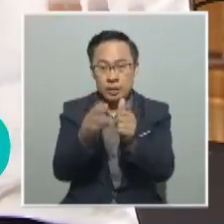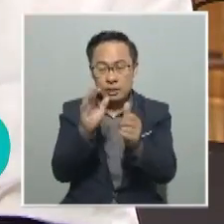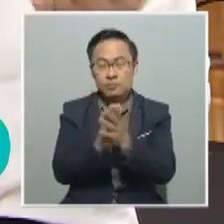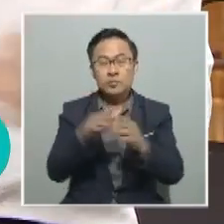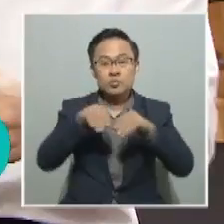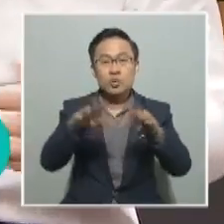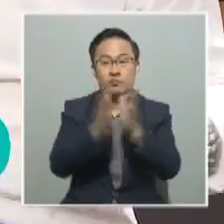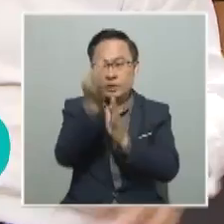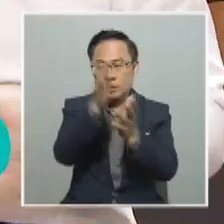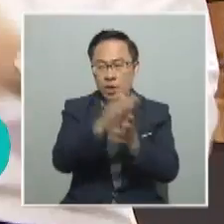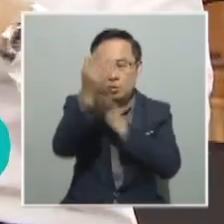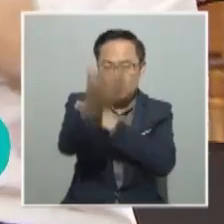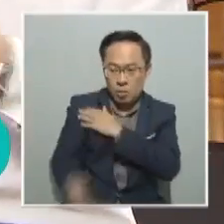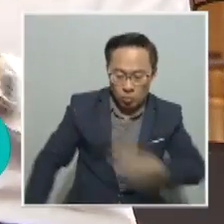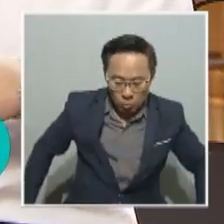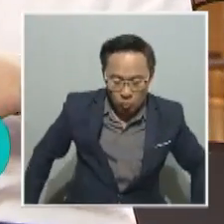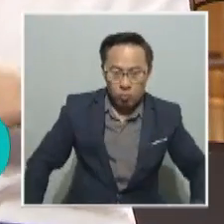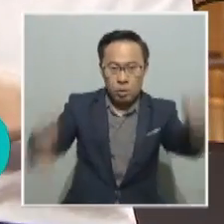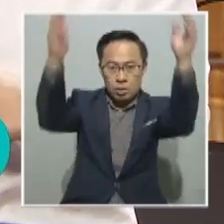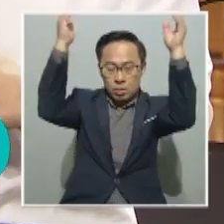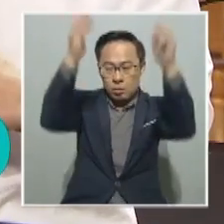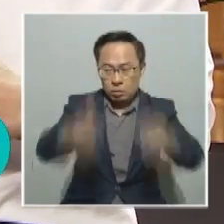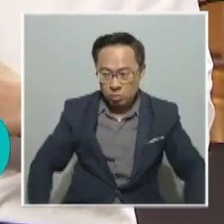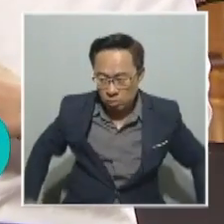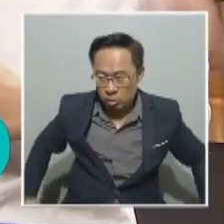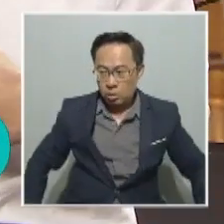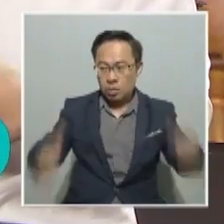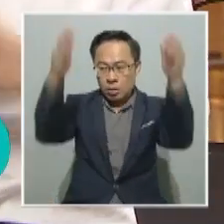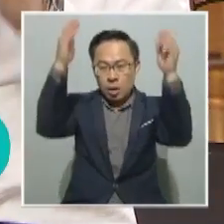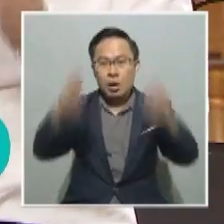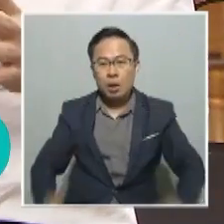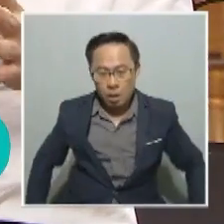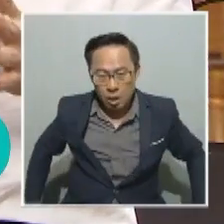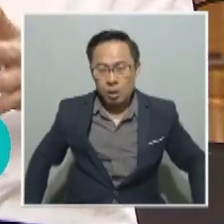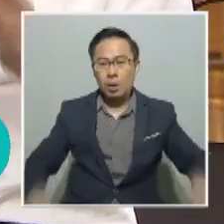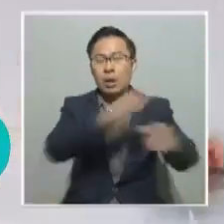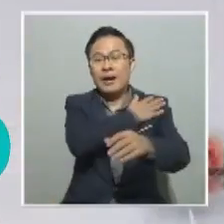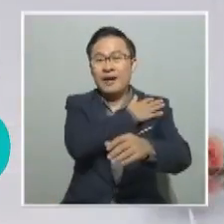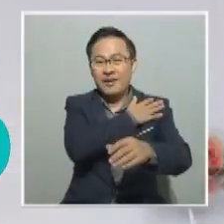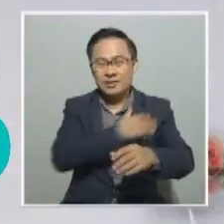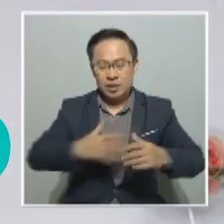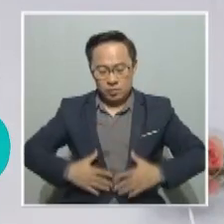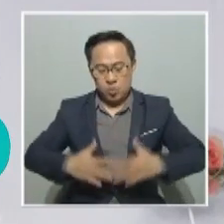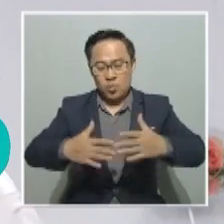ที่เขาเป็นกระแส เขาให้เหวี่ยงเลย เขาให้เหวี่ยงแขน เหมือนเหวี่ยงแขนลดพุงลดโรค ใช่การเหวี่ยงแขนเนี่ย